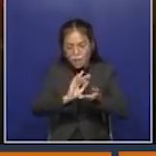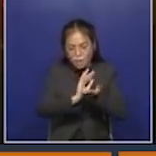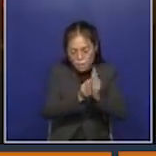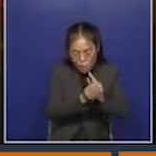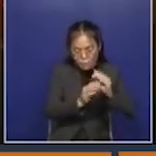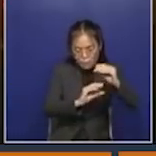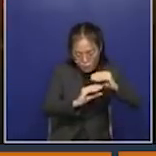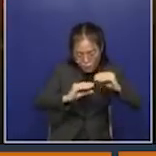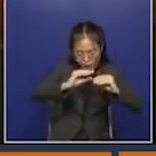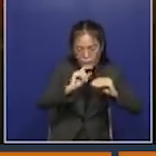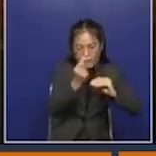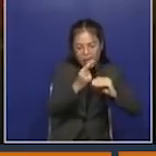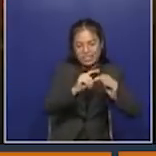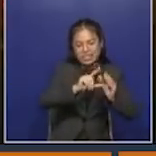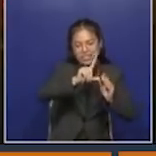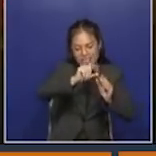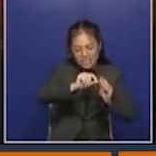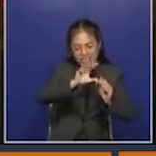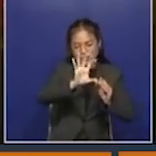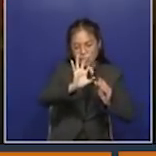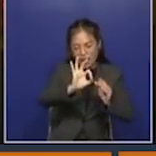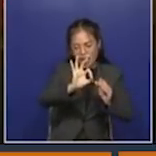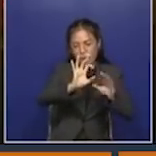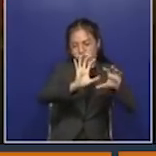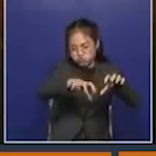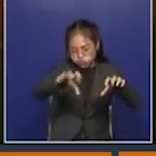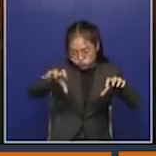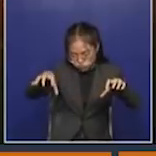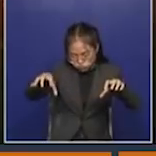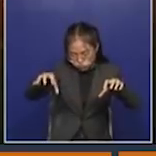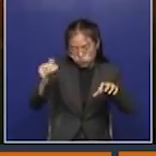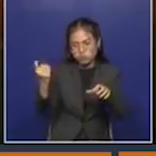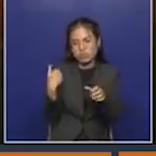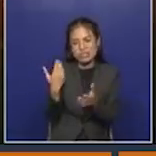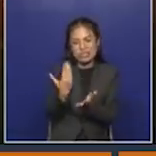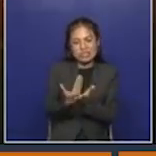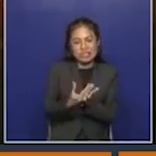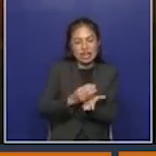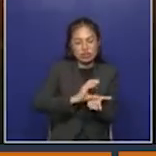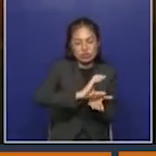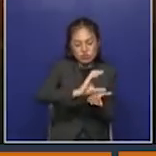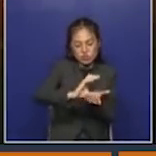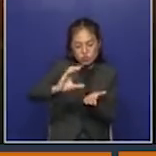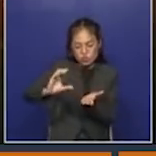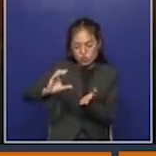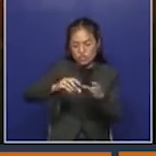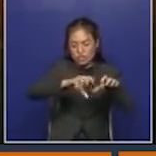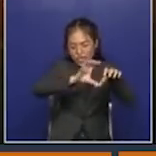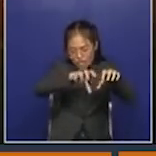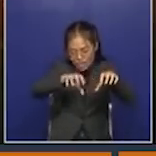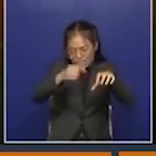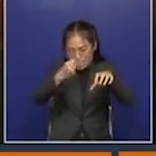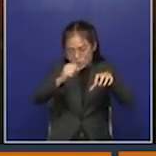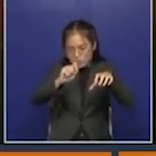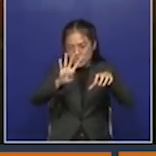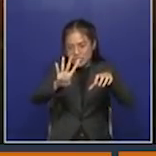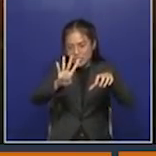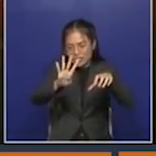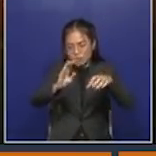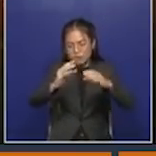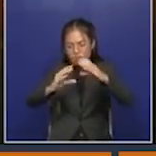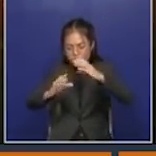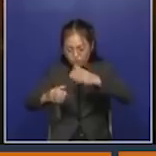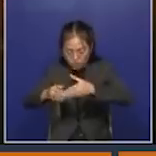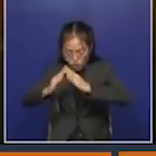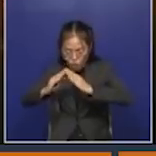29แห่งนะคะก็จะมีการมีโครงการลงทุนทั้งหมด 14แห่งด้วยกันนะคะที่จะเป็นการทั้งก่อสร้าง